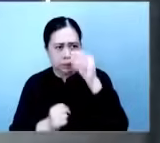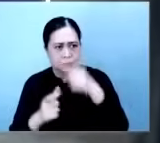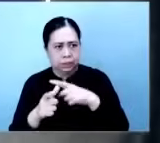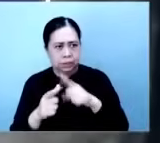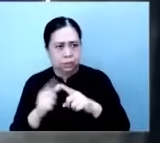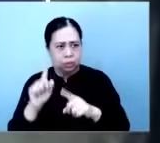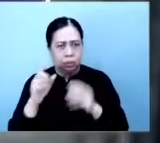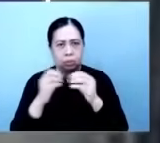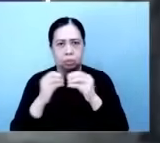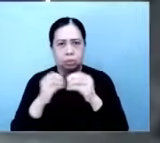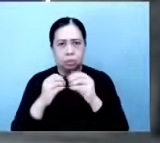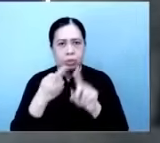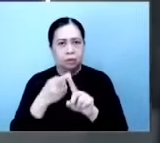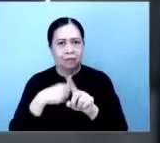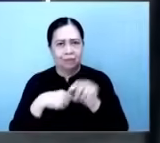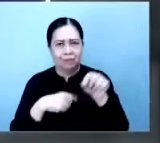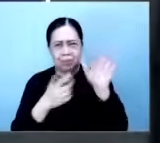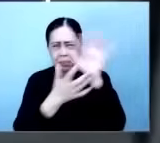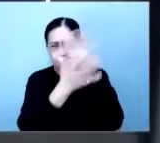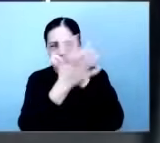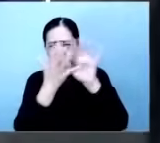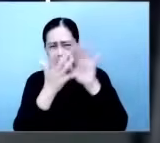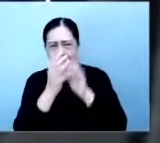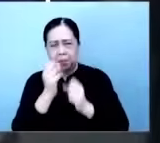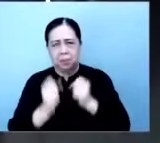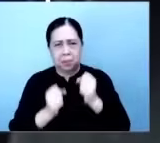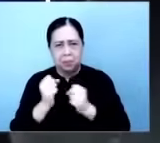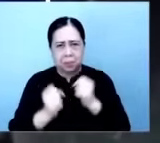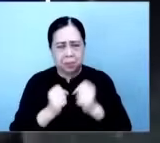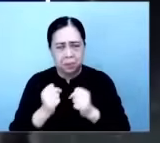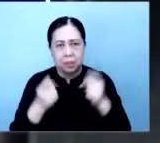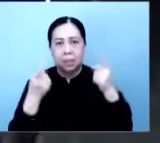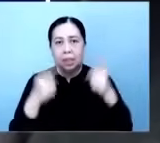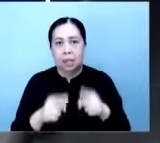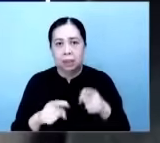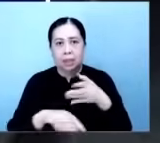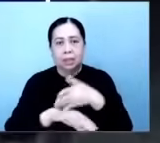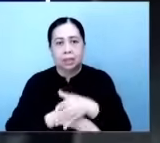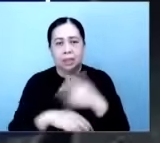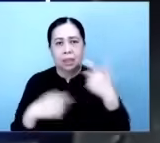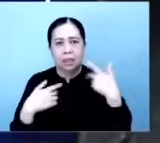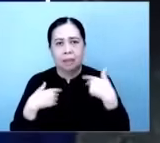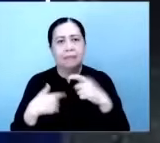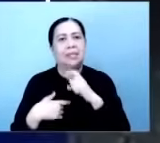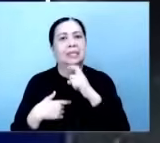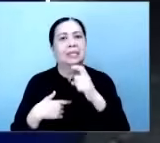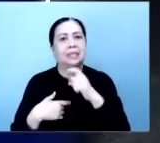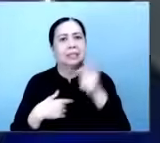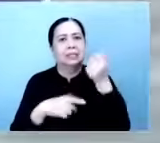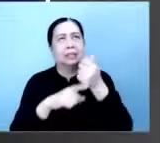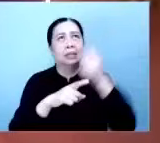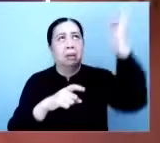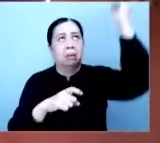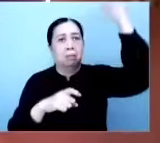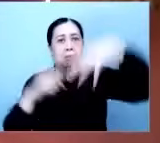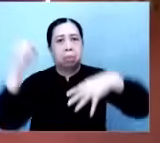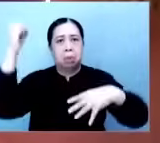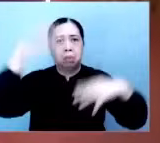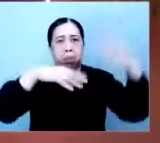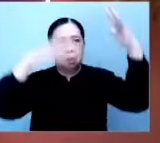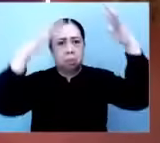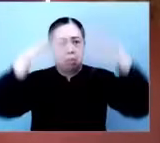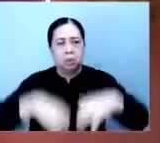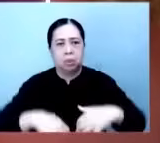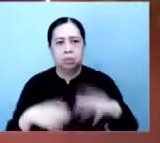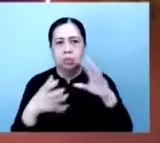na nanggaling mula sa makapal na usok. Nangyari yan matapos may mga bakal na biglang nagbagsakan sa lugar. Kwento